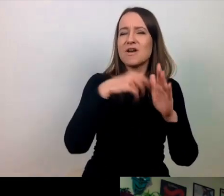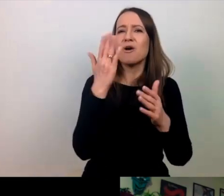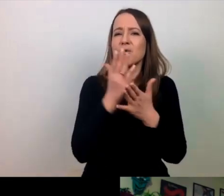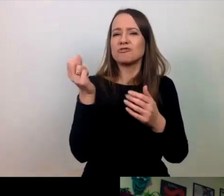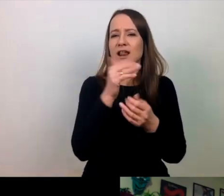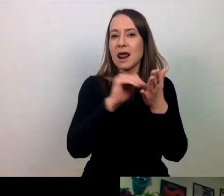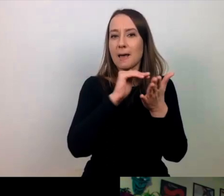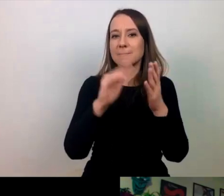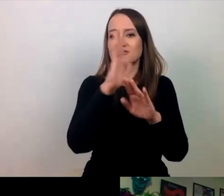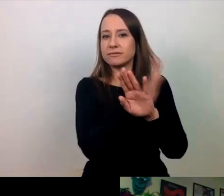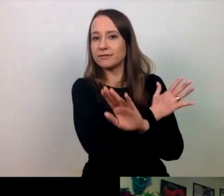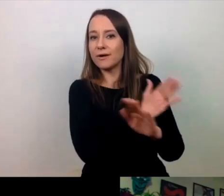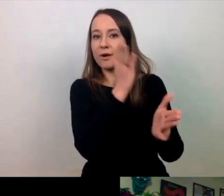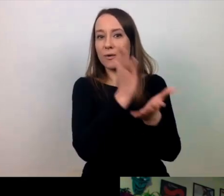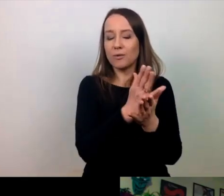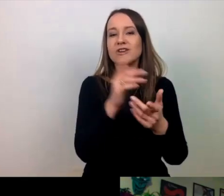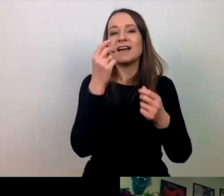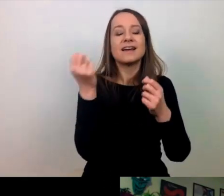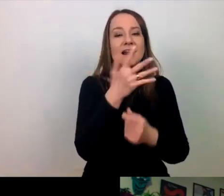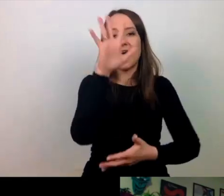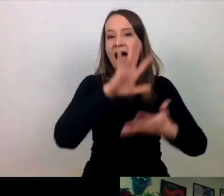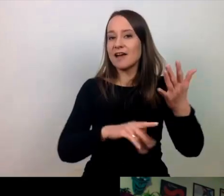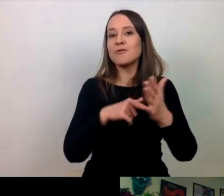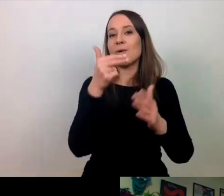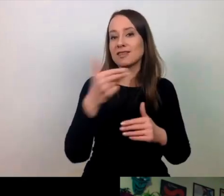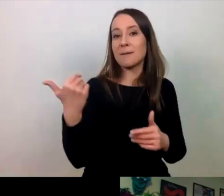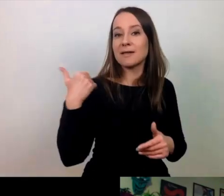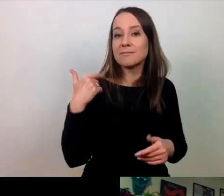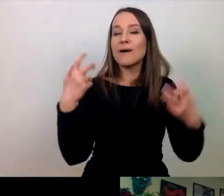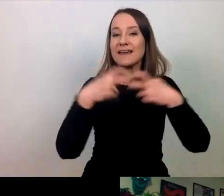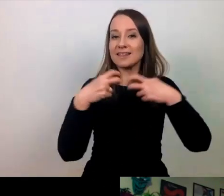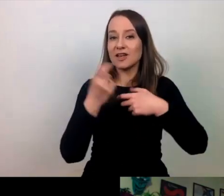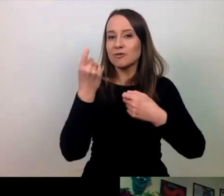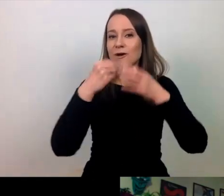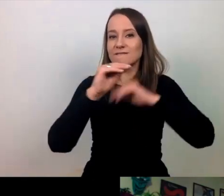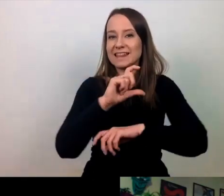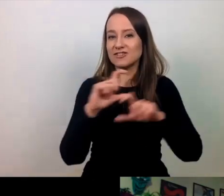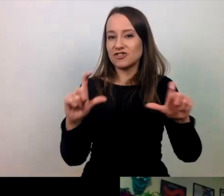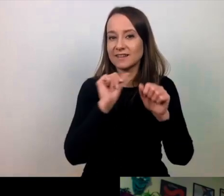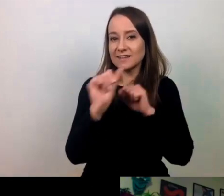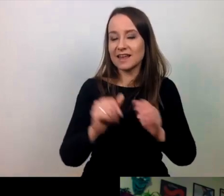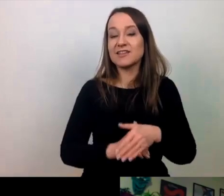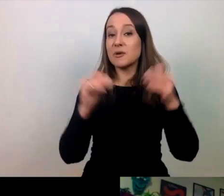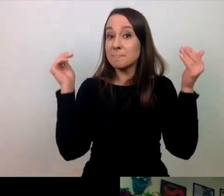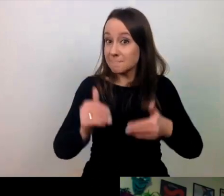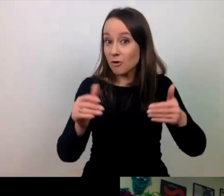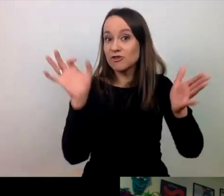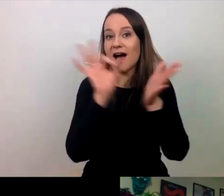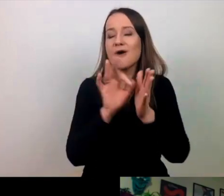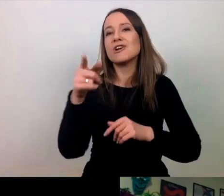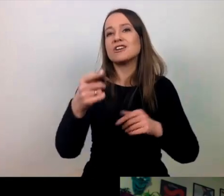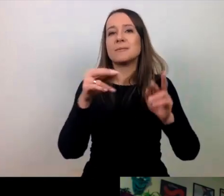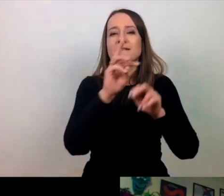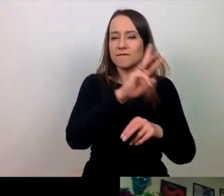minęło, parę artykułów się pojawiło na ten temat w internecie. Ostatnio mamy troszkę więcej czasu, może przynajmniej niektórzy, na to, żeby chodzić po tych